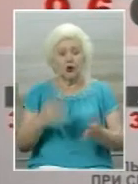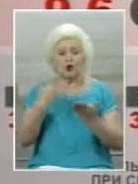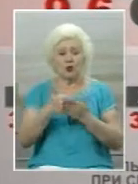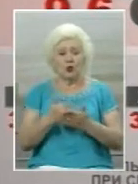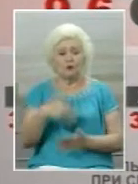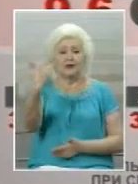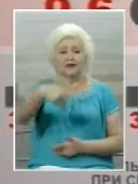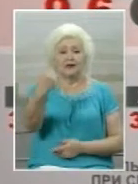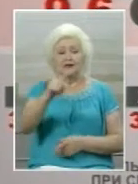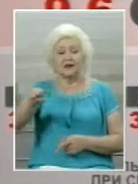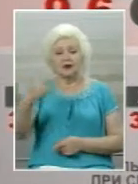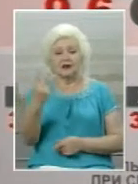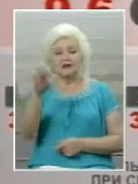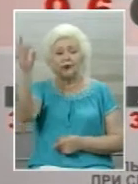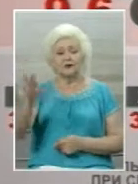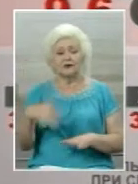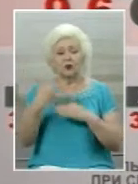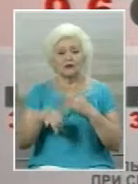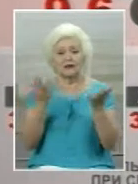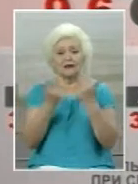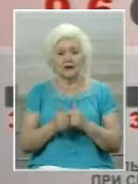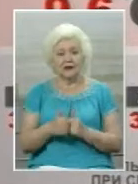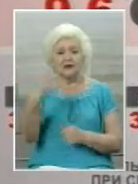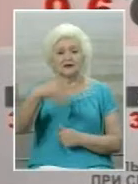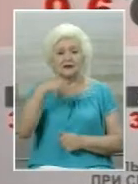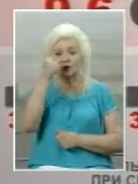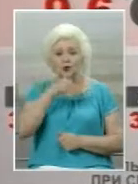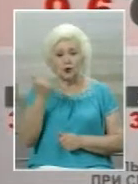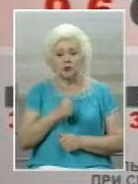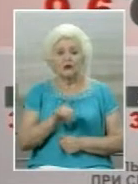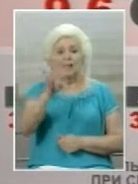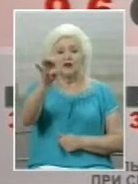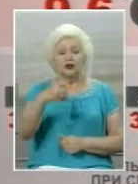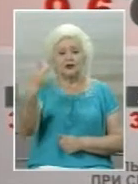на 31,2% при середній кількості за 40 років –